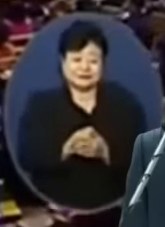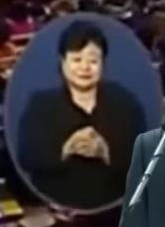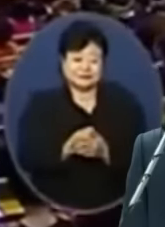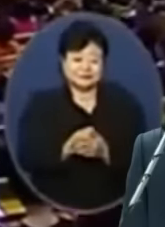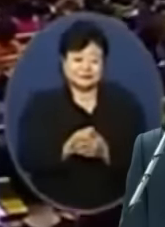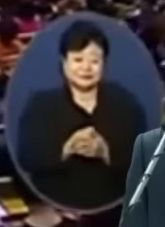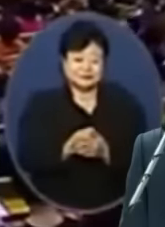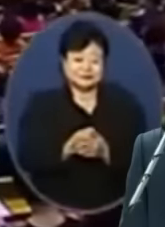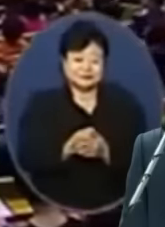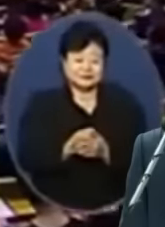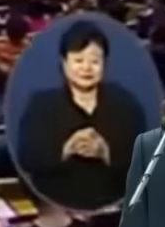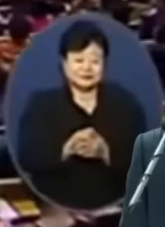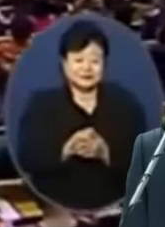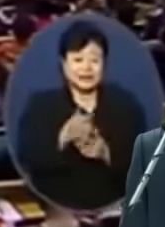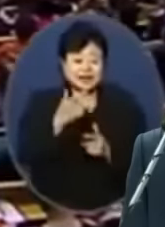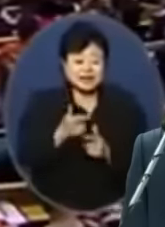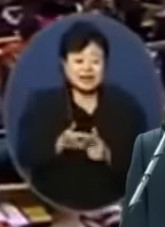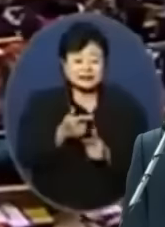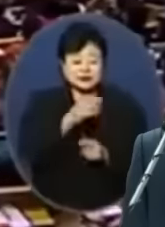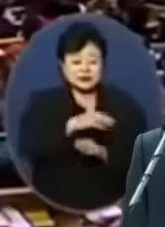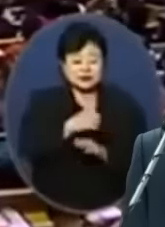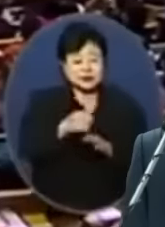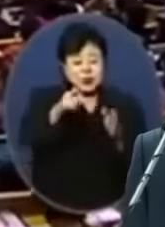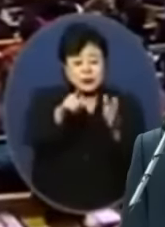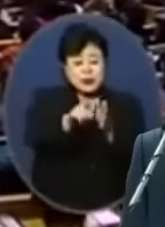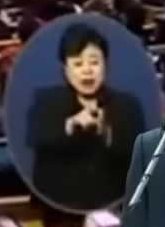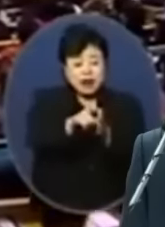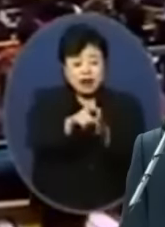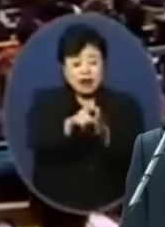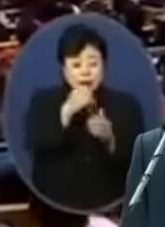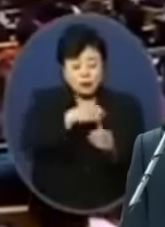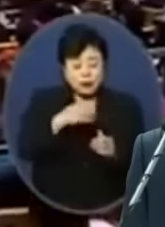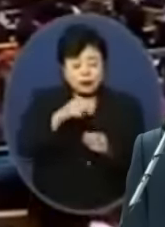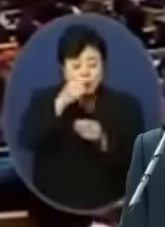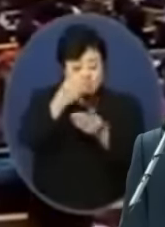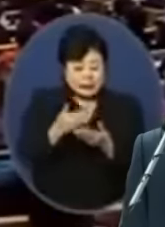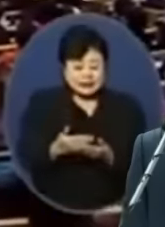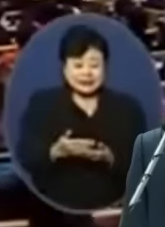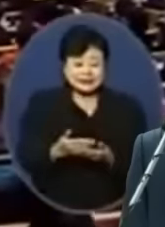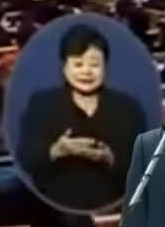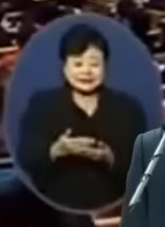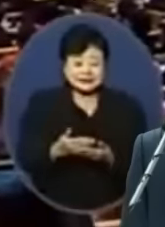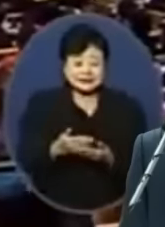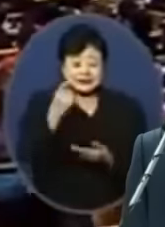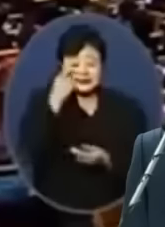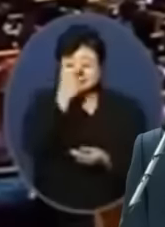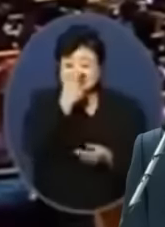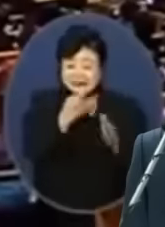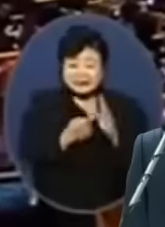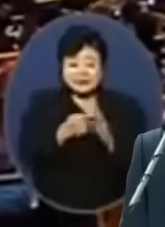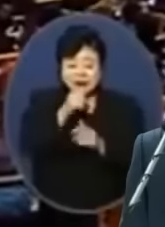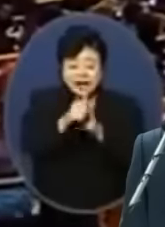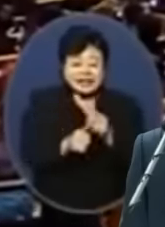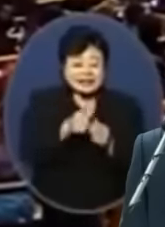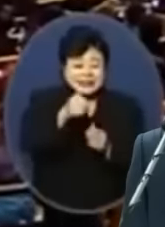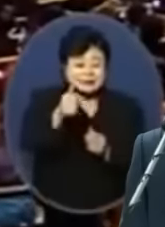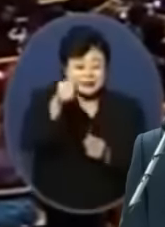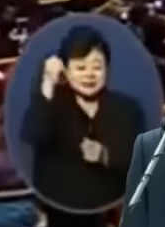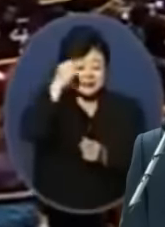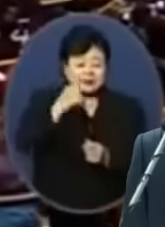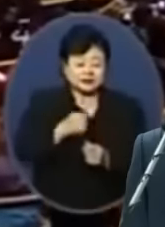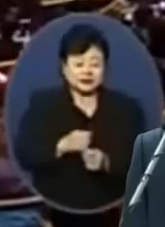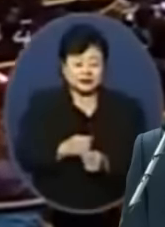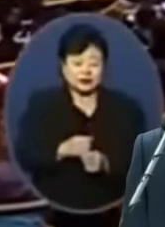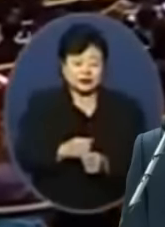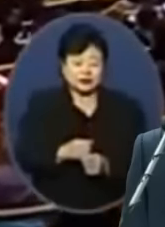받았으니 예수 그리스도를 믿어서 보혈로 구원받았다는 증거로 하나님이 성령으로